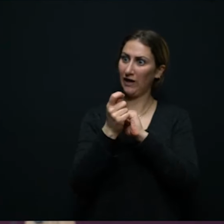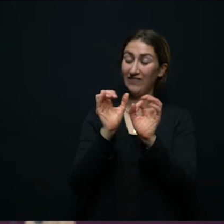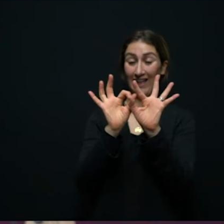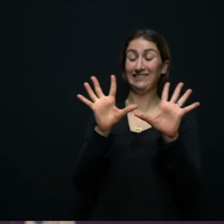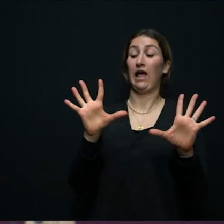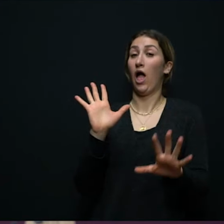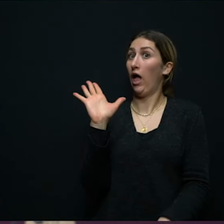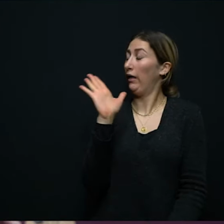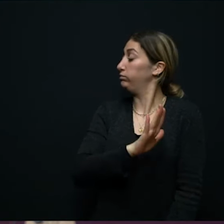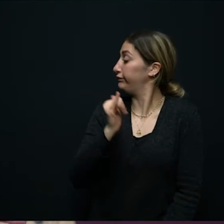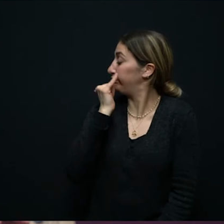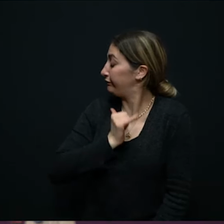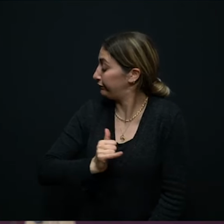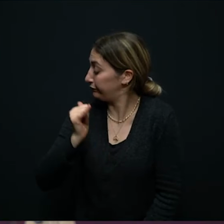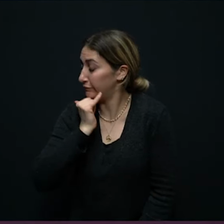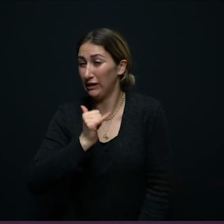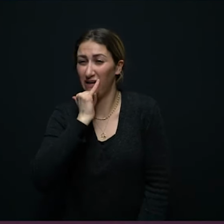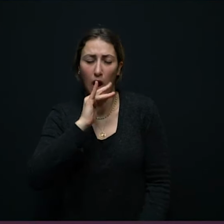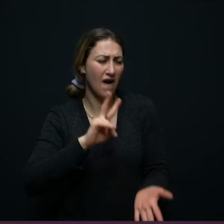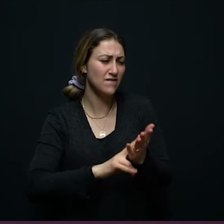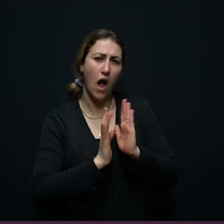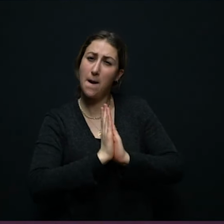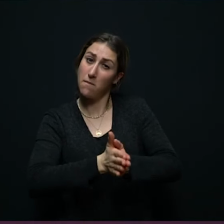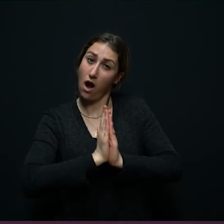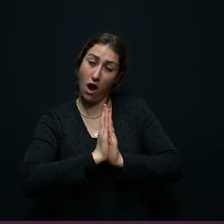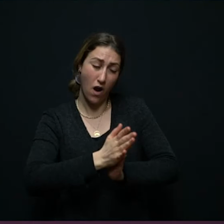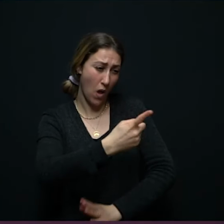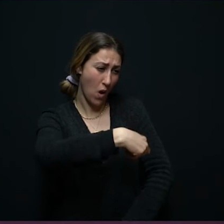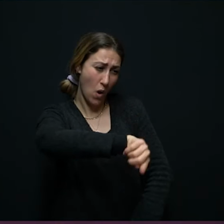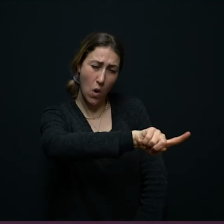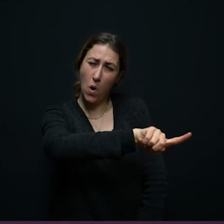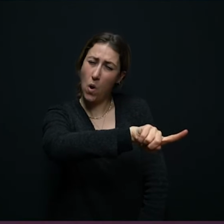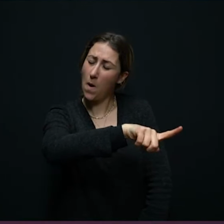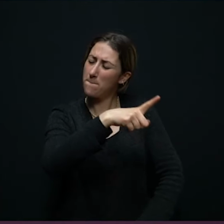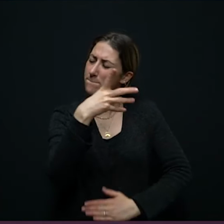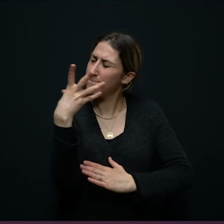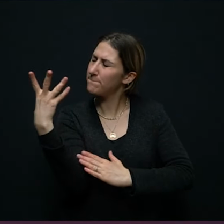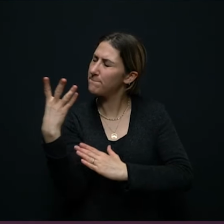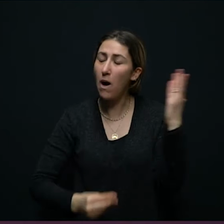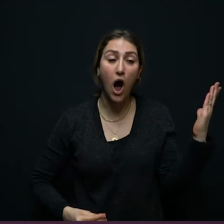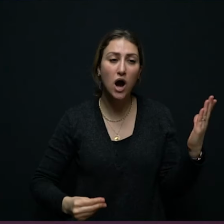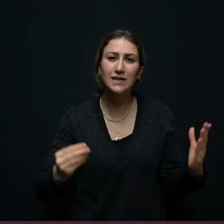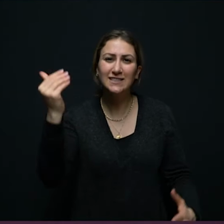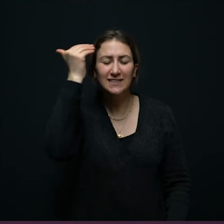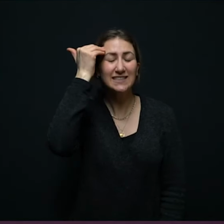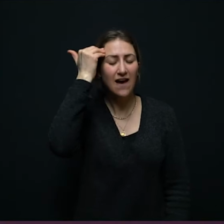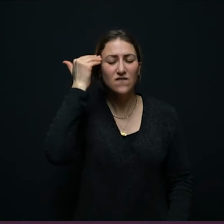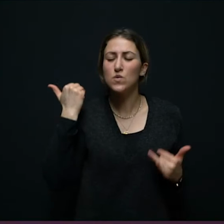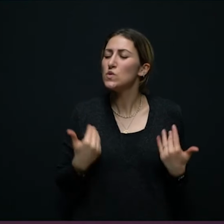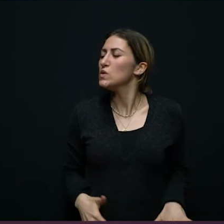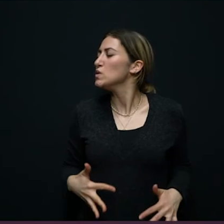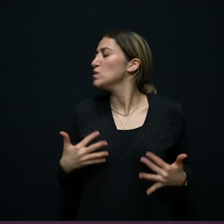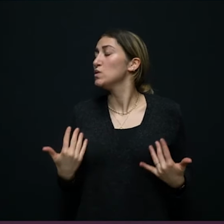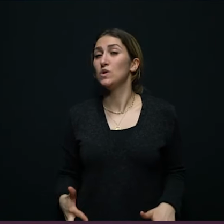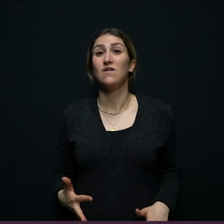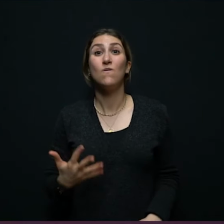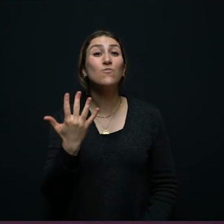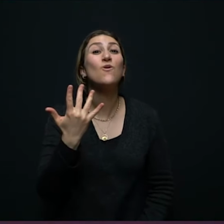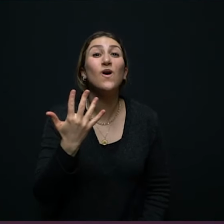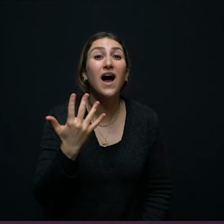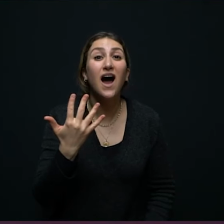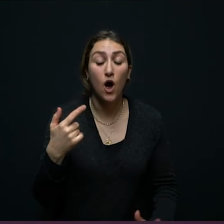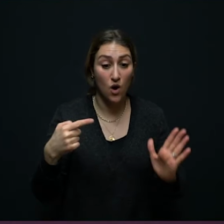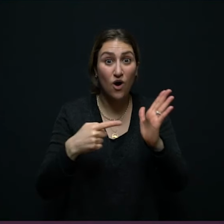qu'ils sont ignorants ceux qui croient que la sainteté est une chose ennuyeuse car lorsque l'on découvre la